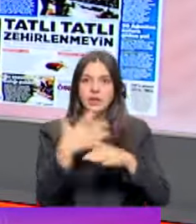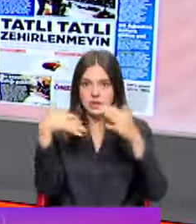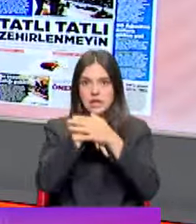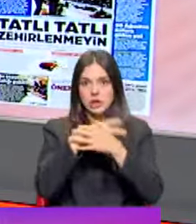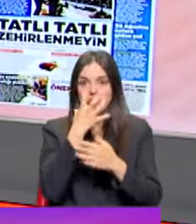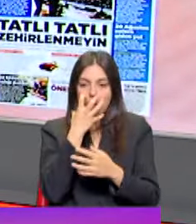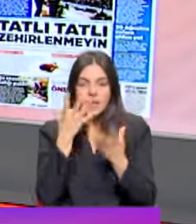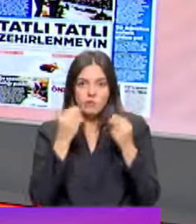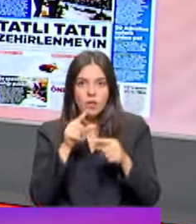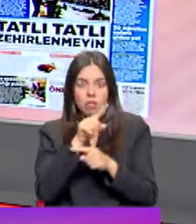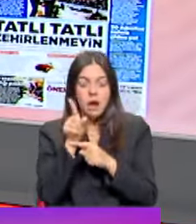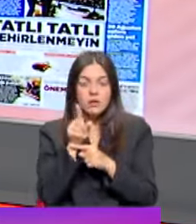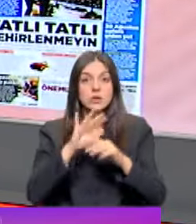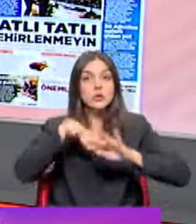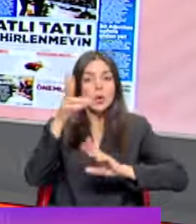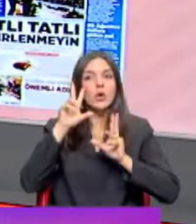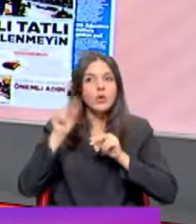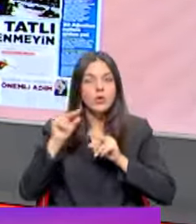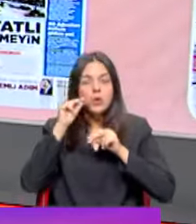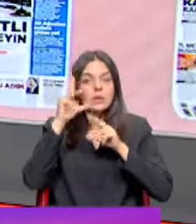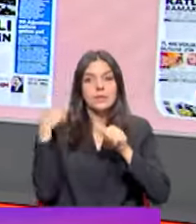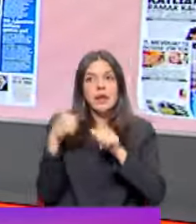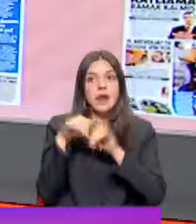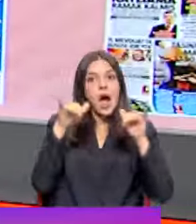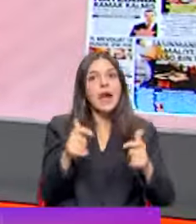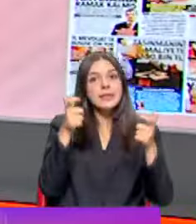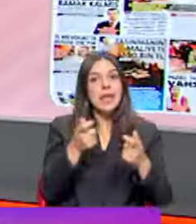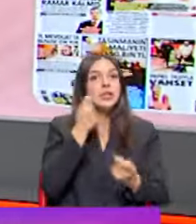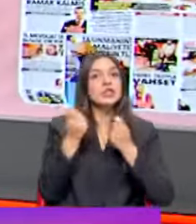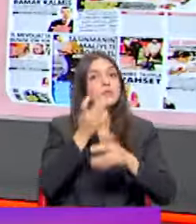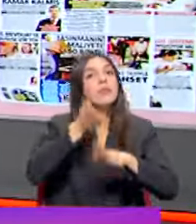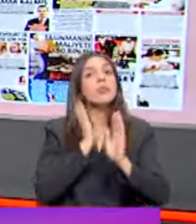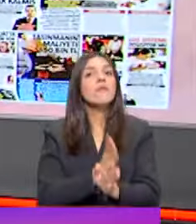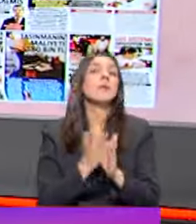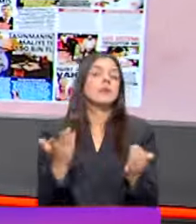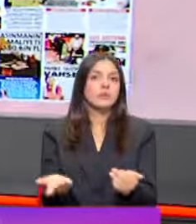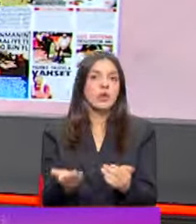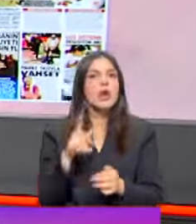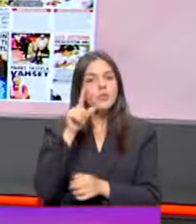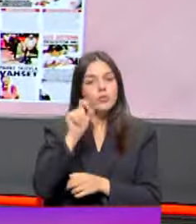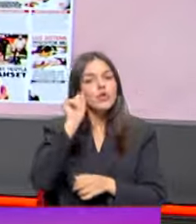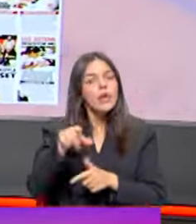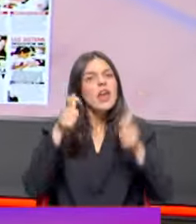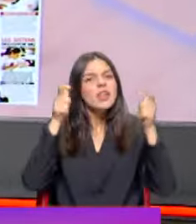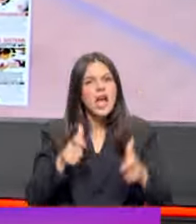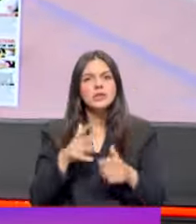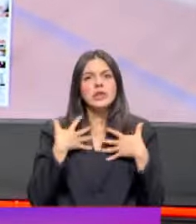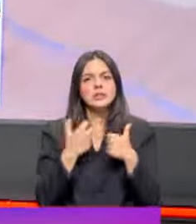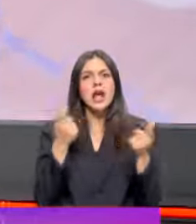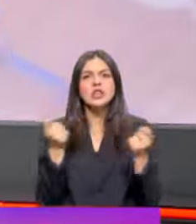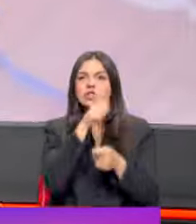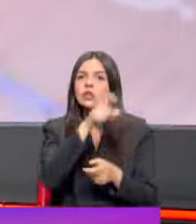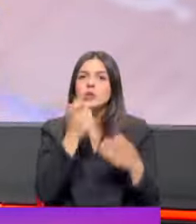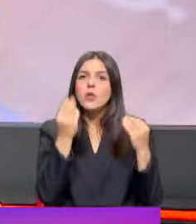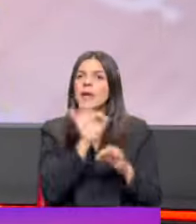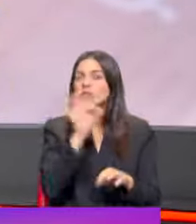Geceden nöbetçi olanlar sonrasında uyuyup uyanıp tekrar aynı yerde çalışmaya devam edecekler. Bu ülkede gerçekten sağlık çalışanı olmak hiç